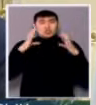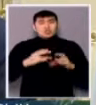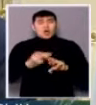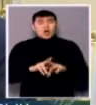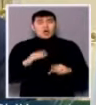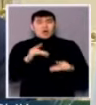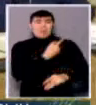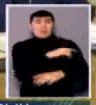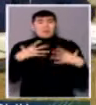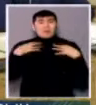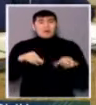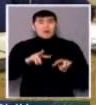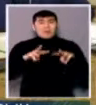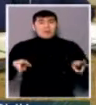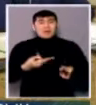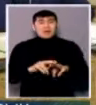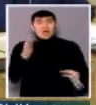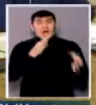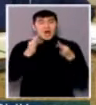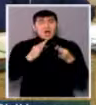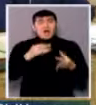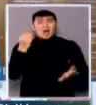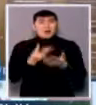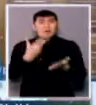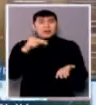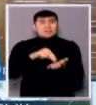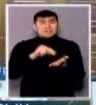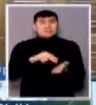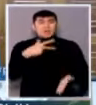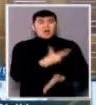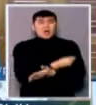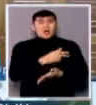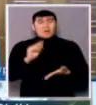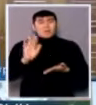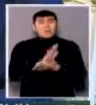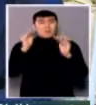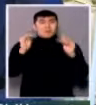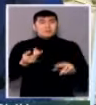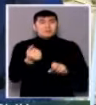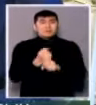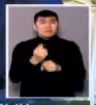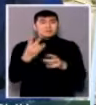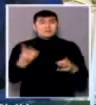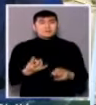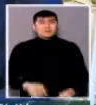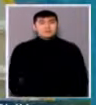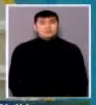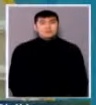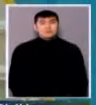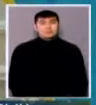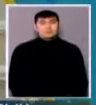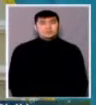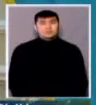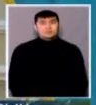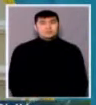үстіне денсаулық сақтау министрлігі дәрі-дәрмек қымбатшылығына жол бермей, вакцина егу жұмыстарын тыңғылықты атқаруы тиіс. Это